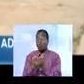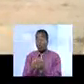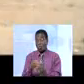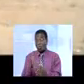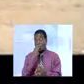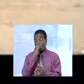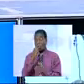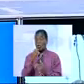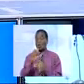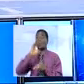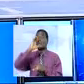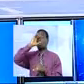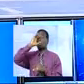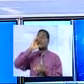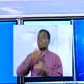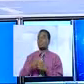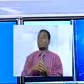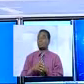Abidjan.